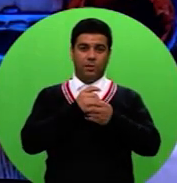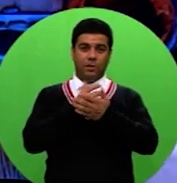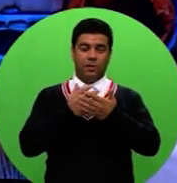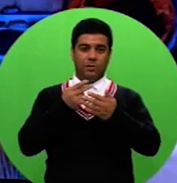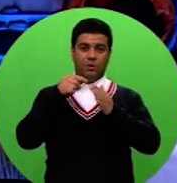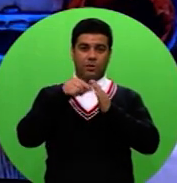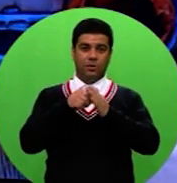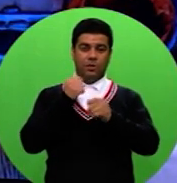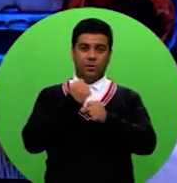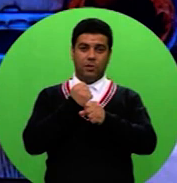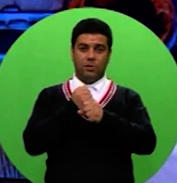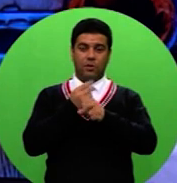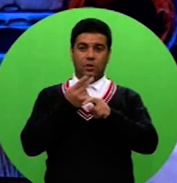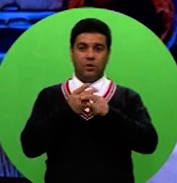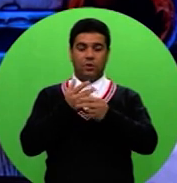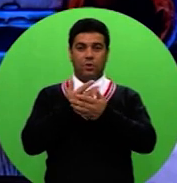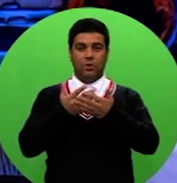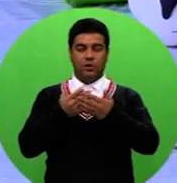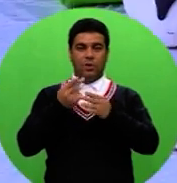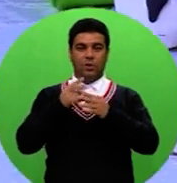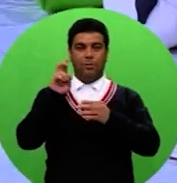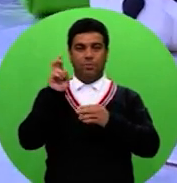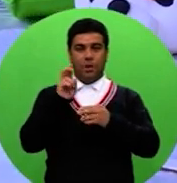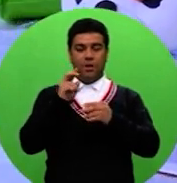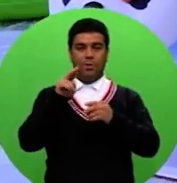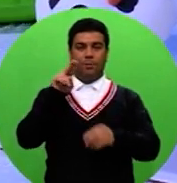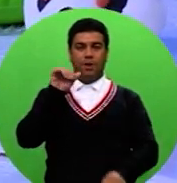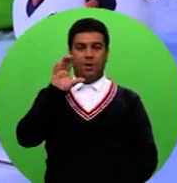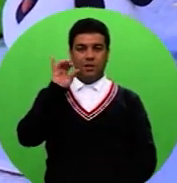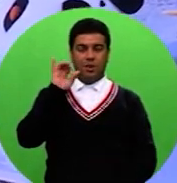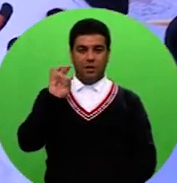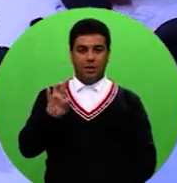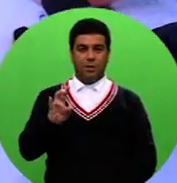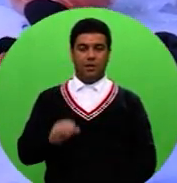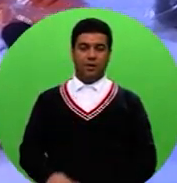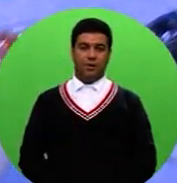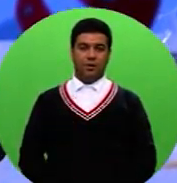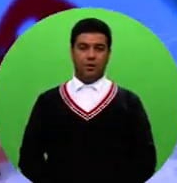можно использовать любой другой пластилин, можно использовать кусочки белого пластилина.